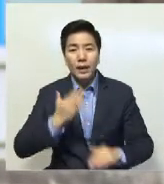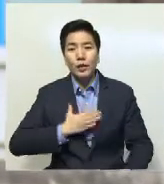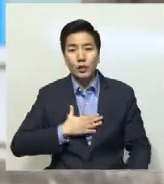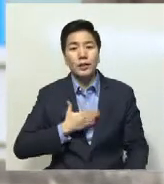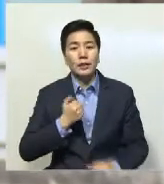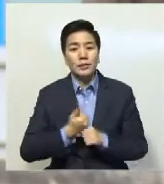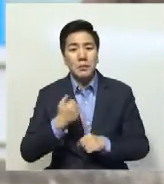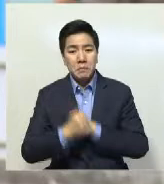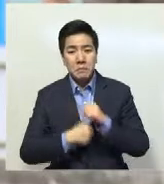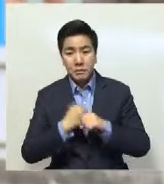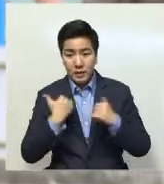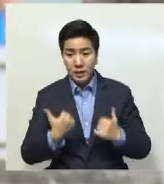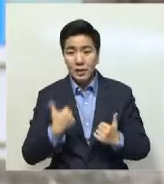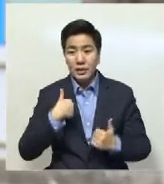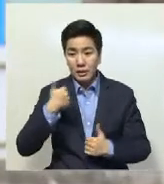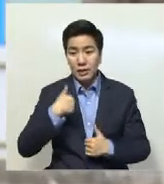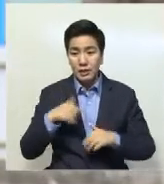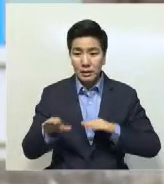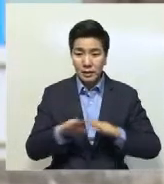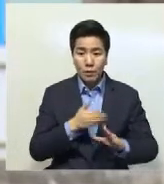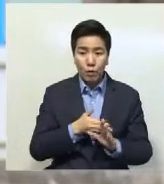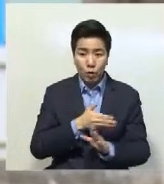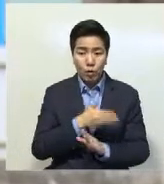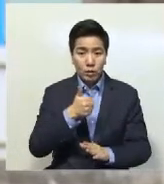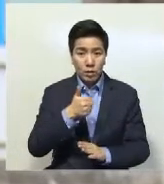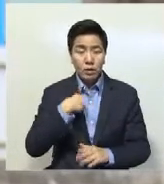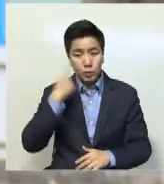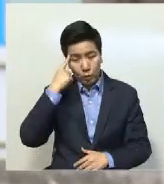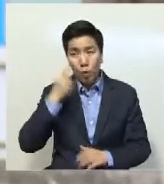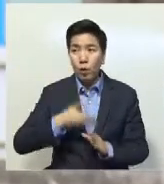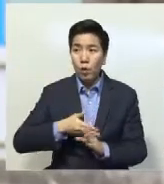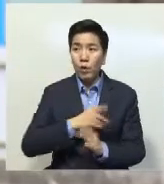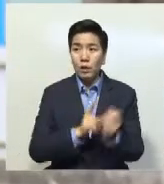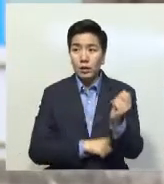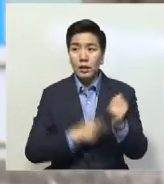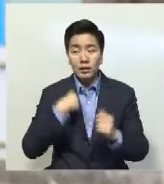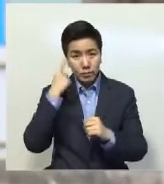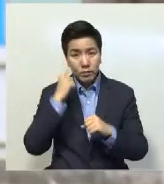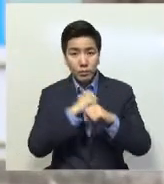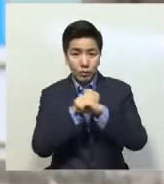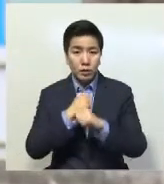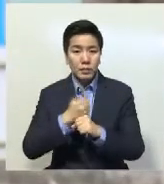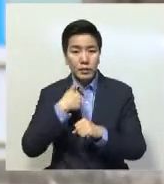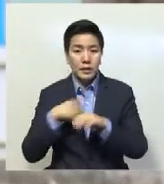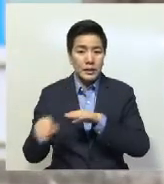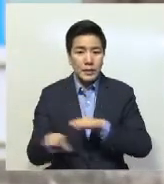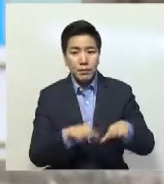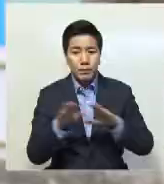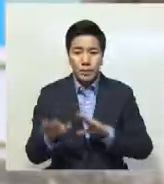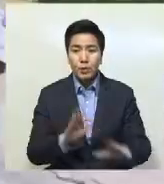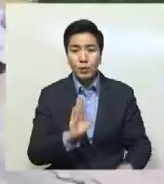ค่ะแต่ปีนี้ดีอย่างหนึ่งคือว่าเราได้เตรียมตัวนานเหมือนว่าเรารู้นานที่เราจะป้องกันได้ค่ะที่เราจะพยายามเตรียมตัว